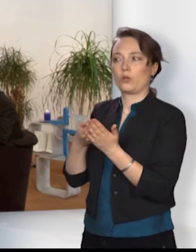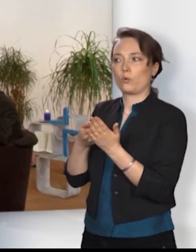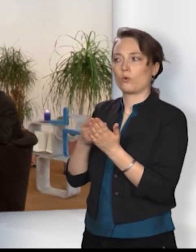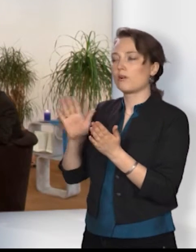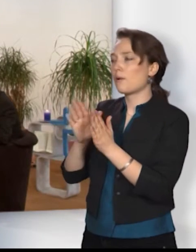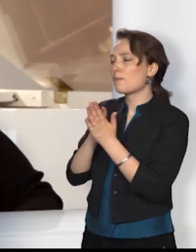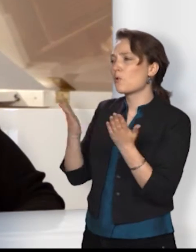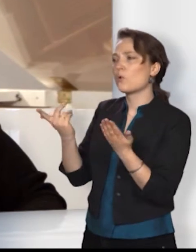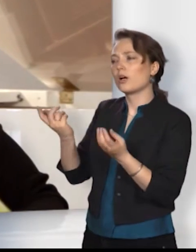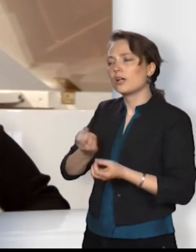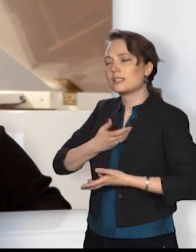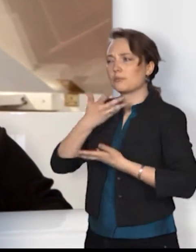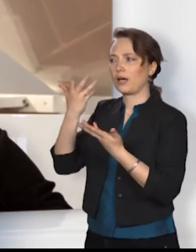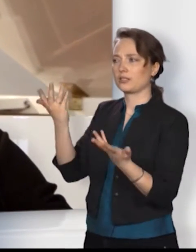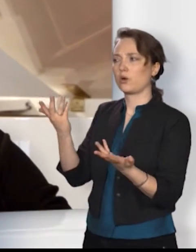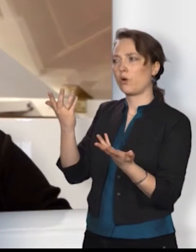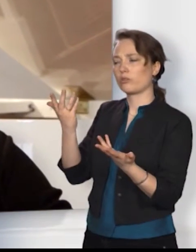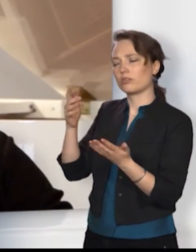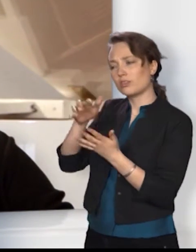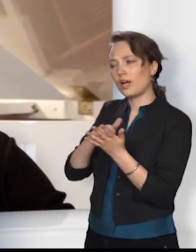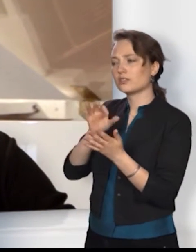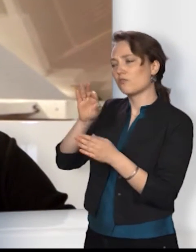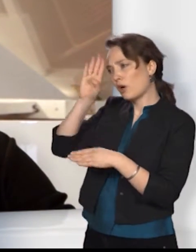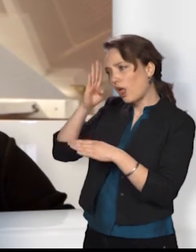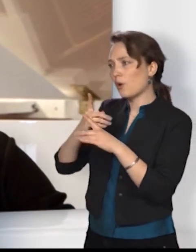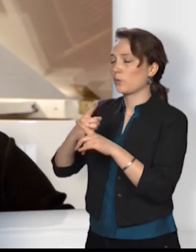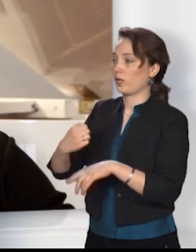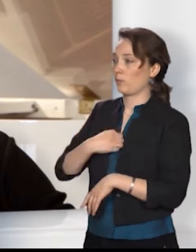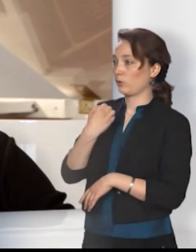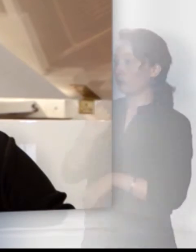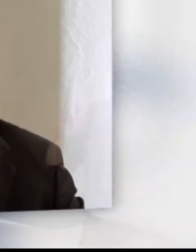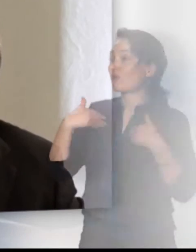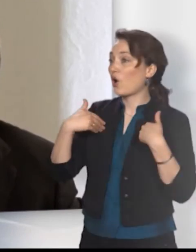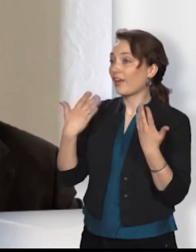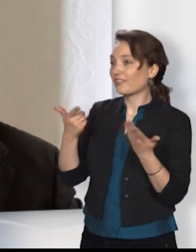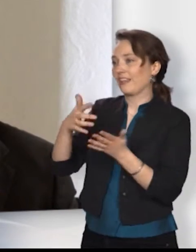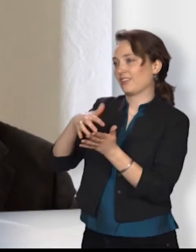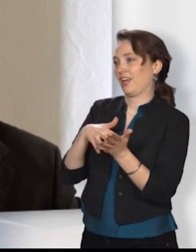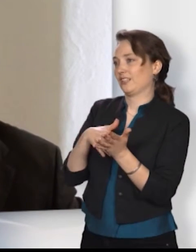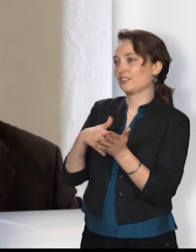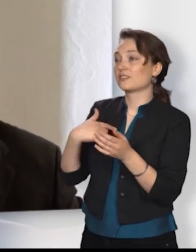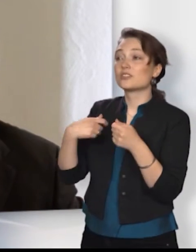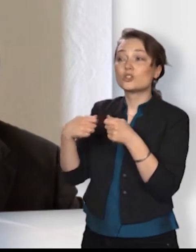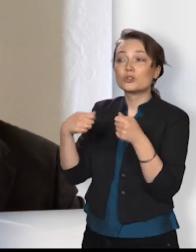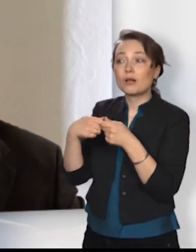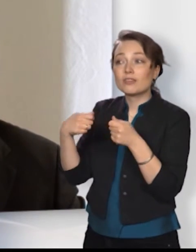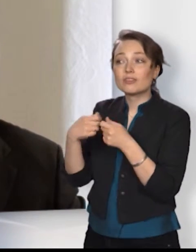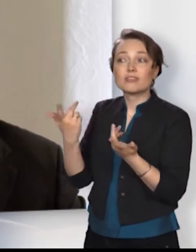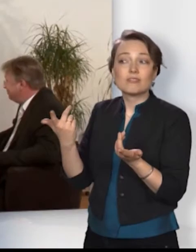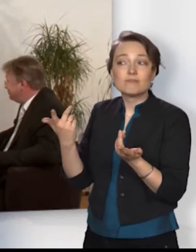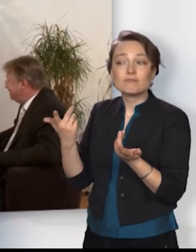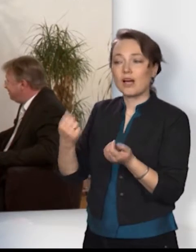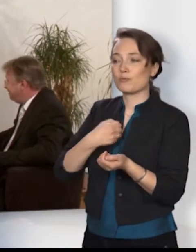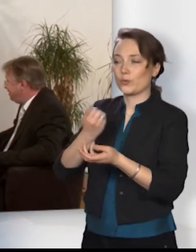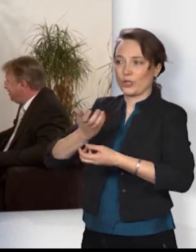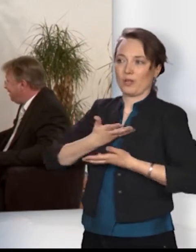aus Ihren Büchern lesen. Ich freue mich auf die Texte, bin gespannt, was Sie uns an Ermutigung mitgeben. Herzlichen Dank, dass Sie